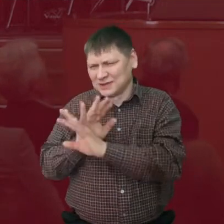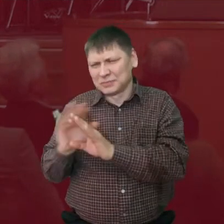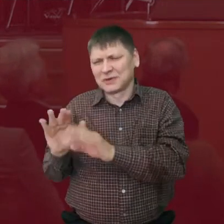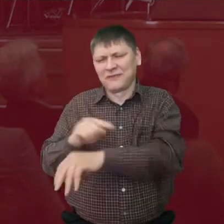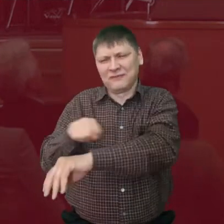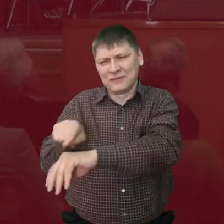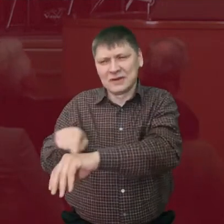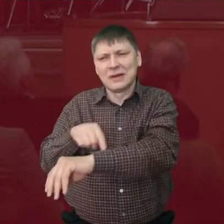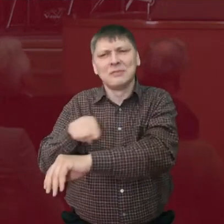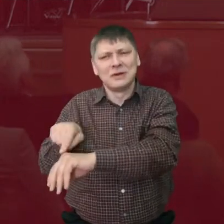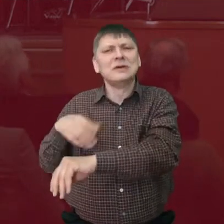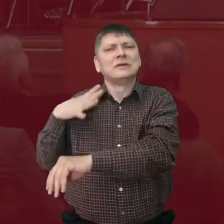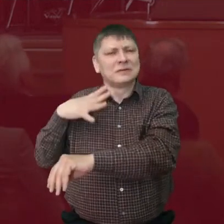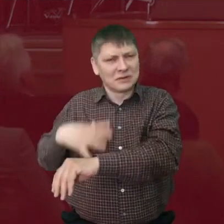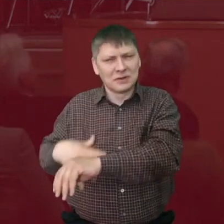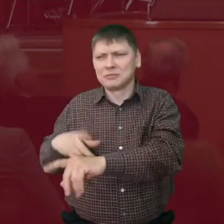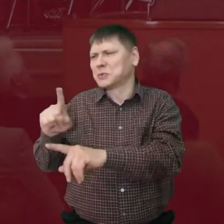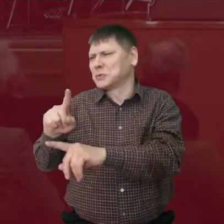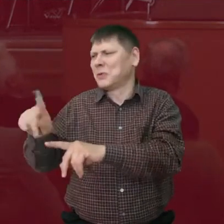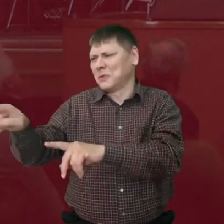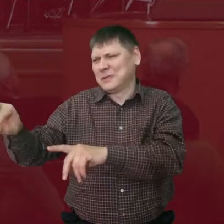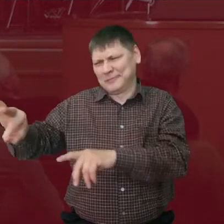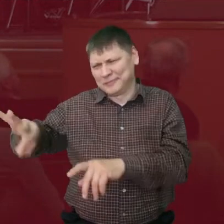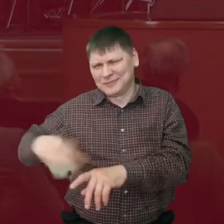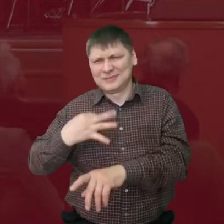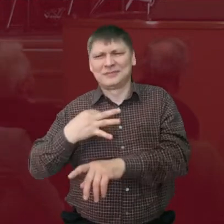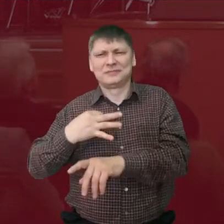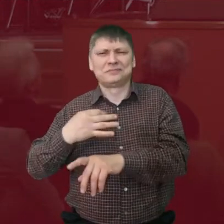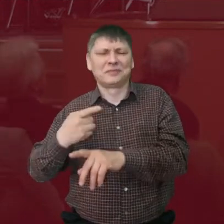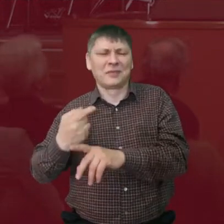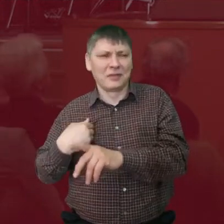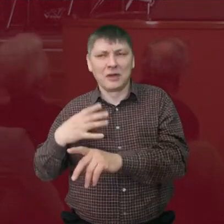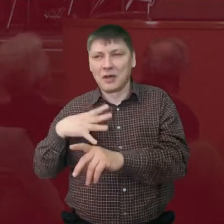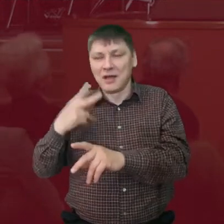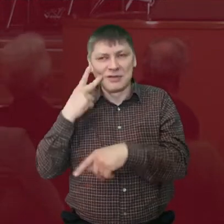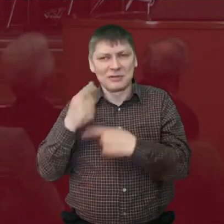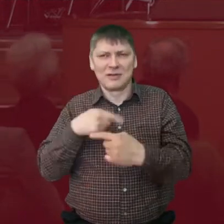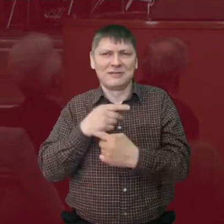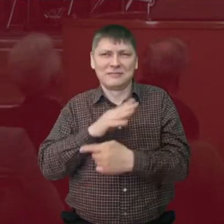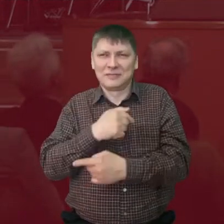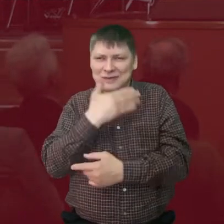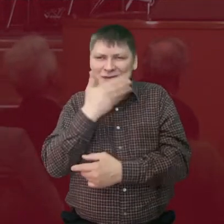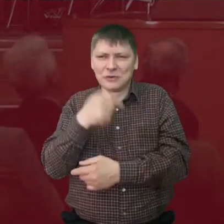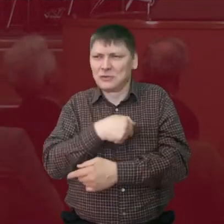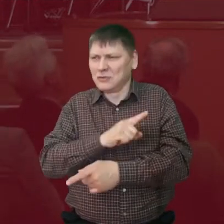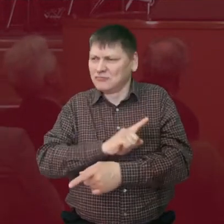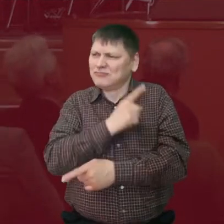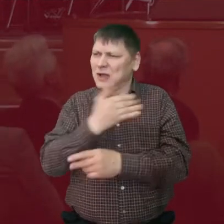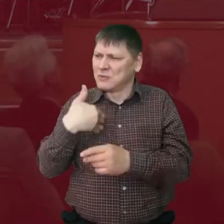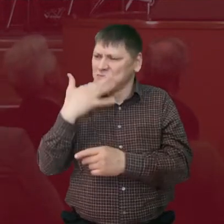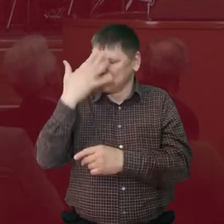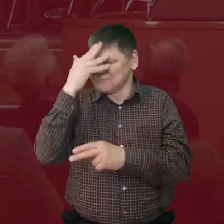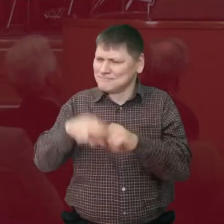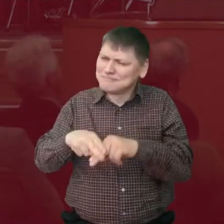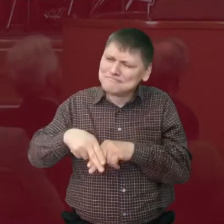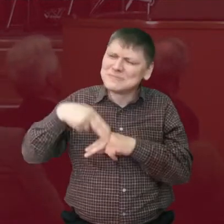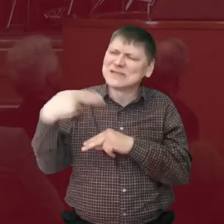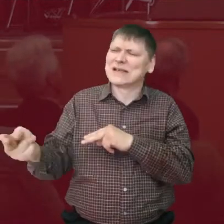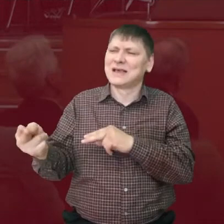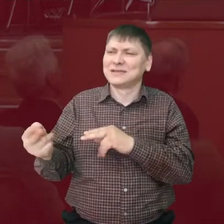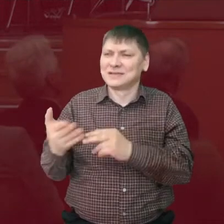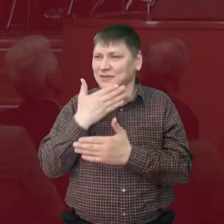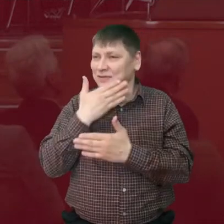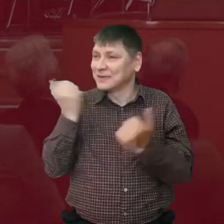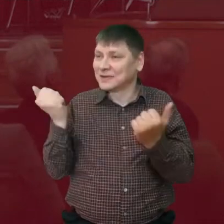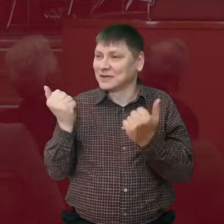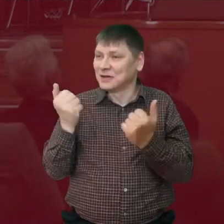несправедливость, даже какие-то провокации. Она не исполняется гневом, возмущением или жаждой мести. Любовь